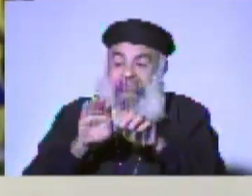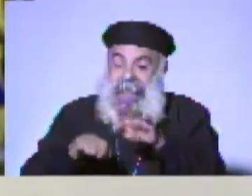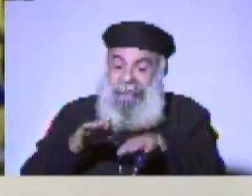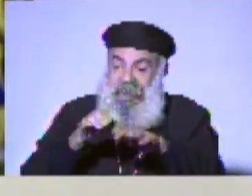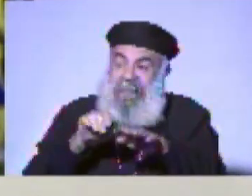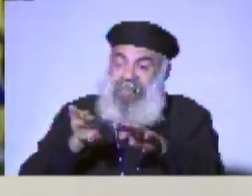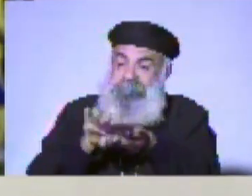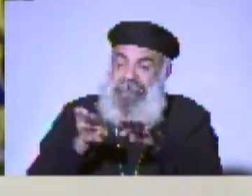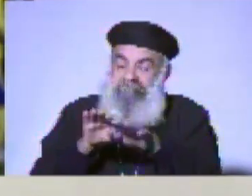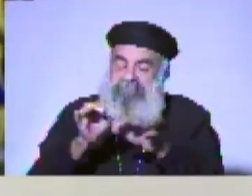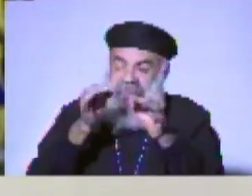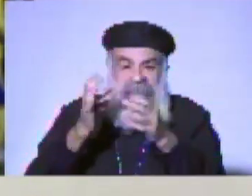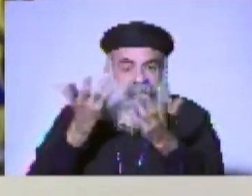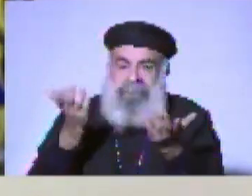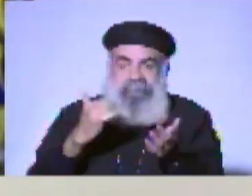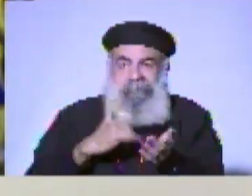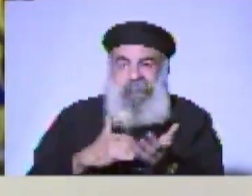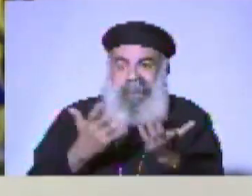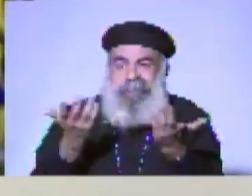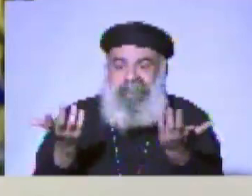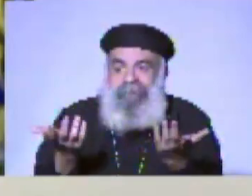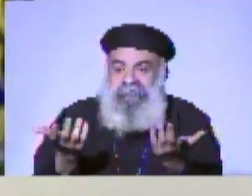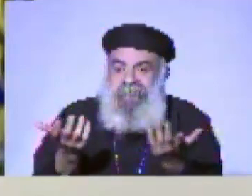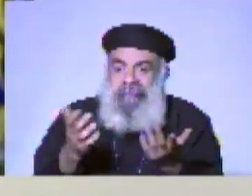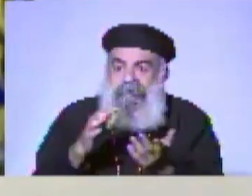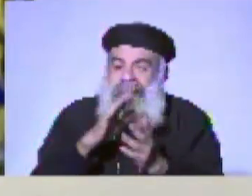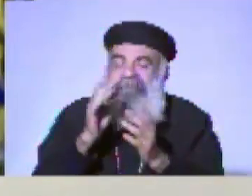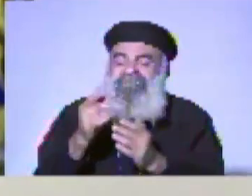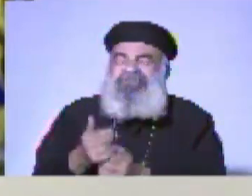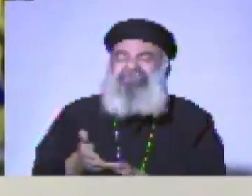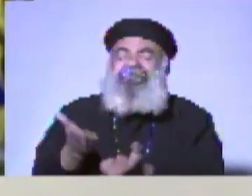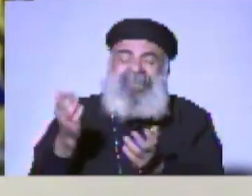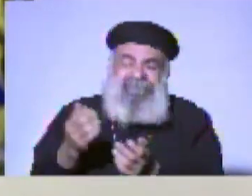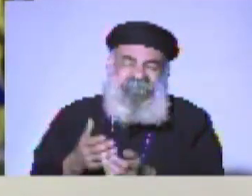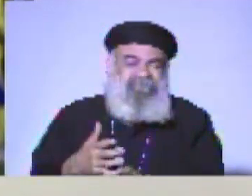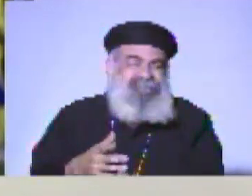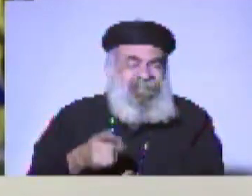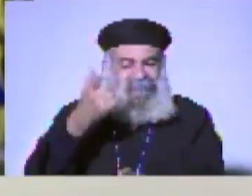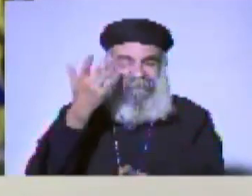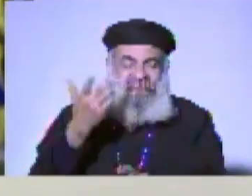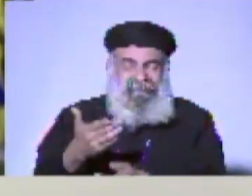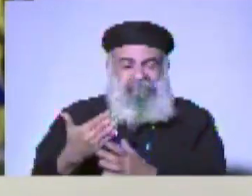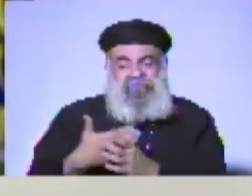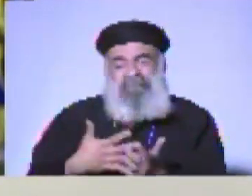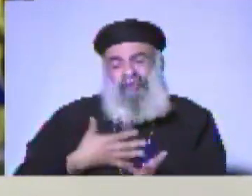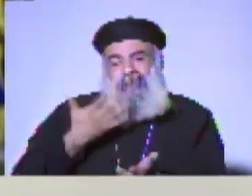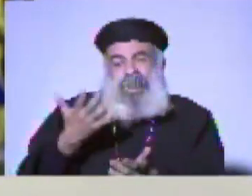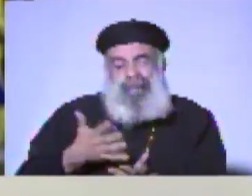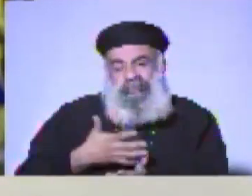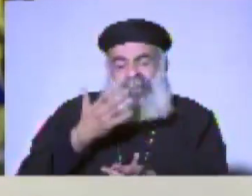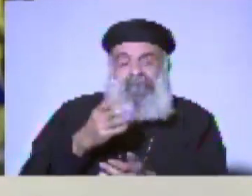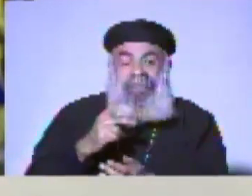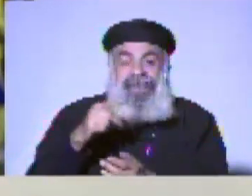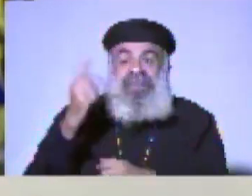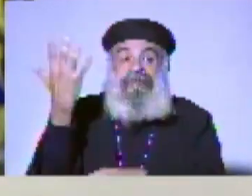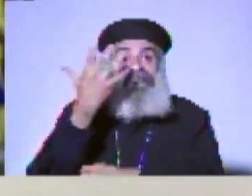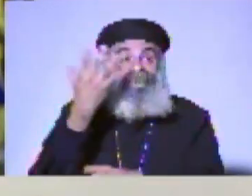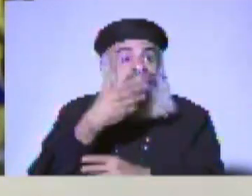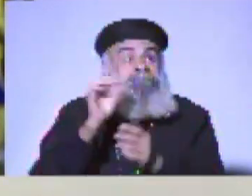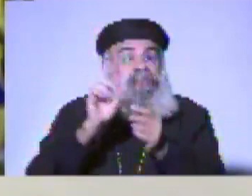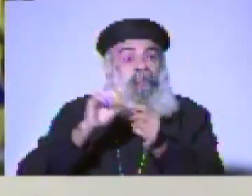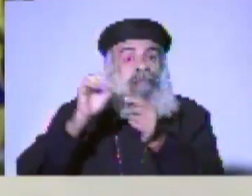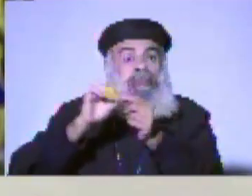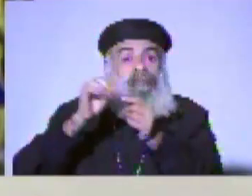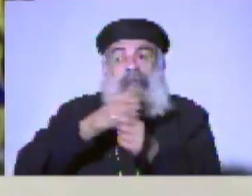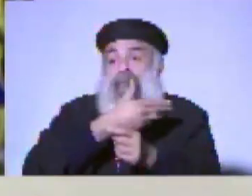عايزين ايه تزمر انت يا ادم عندك مليارات الشجر في الجنه الكبيره